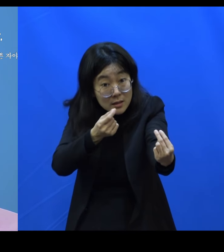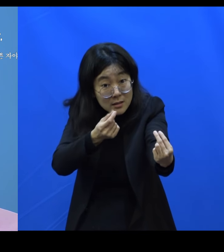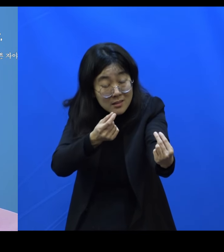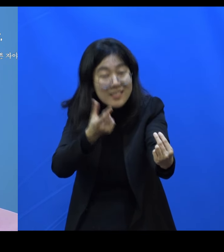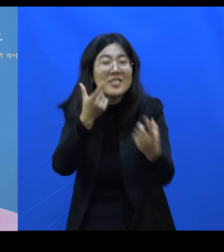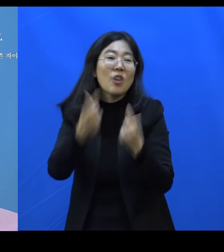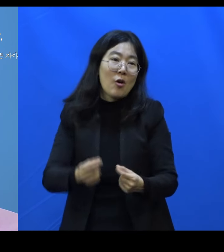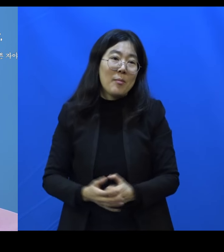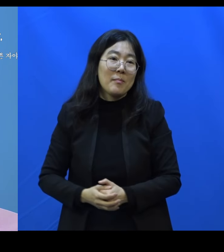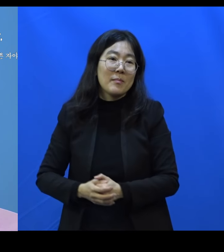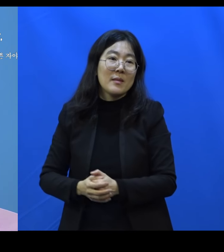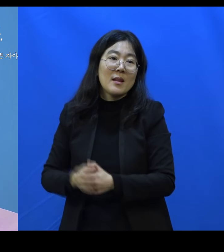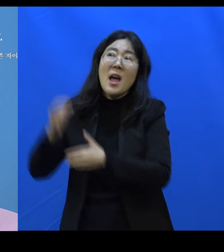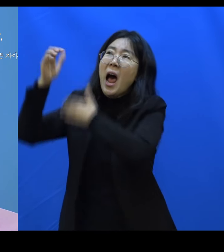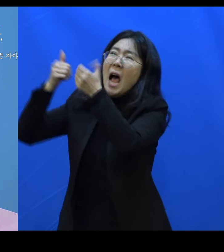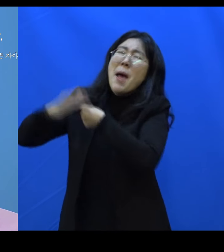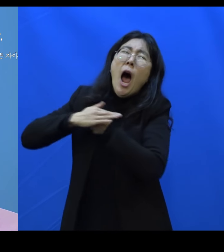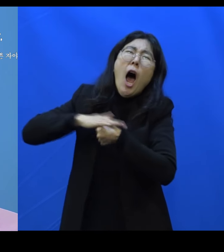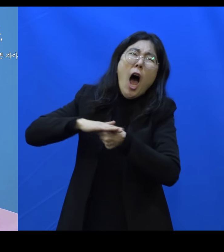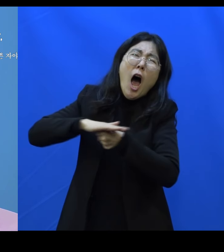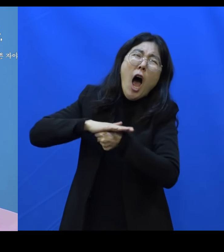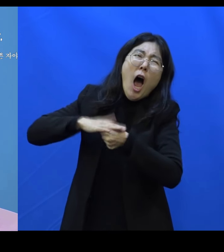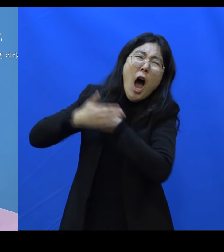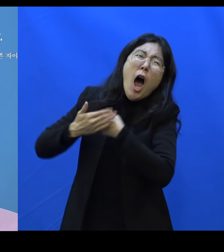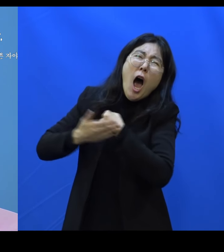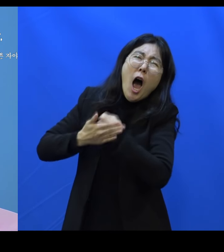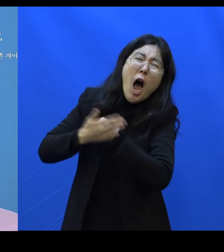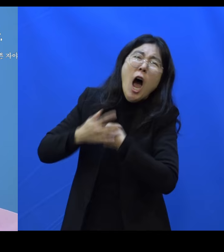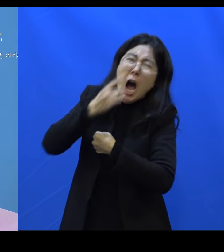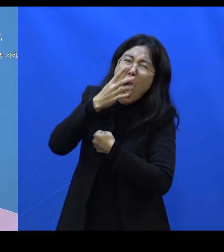받았어요. 그런데 그 단계에서 머물러